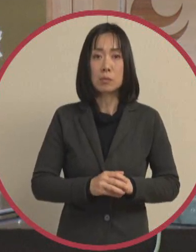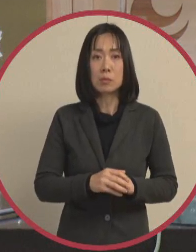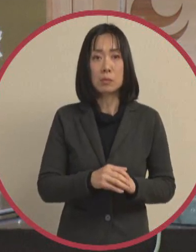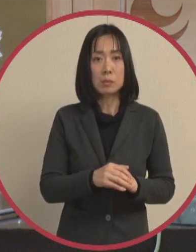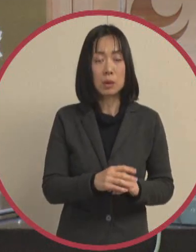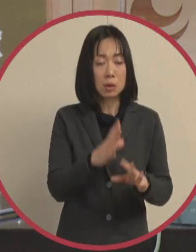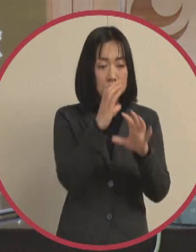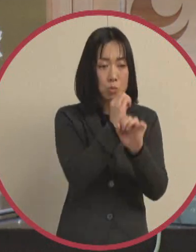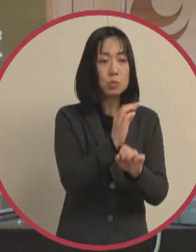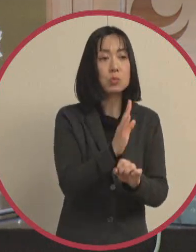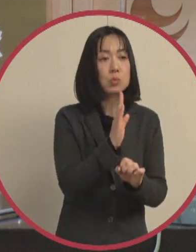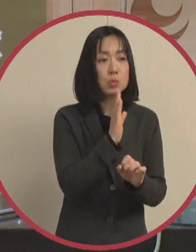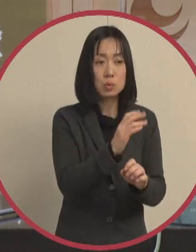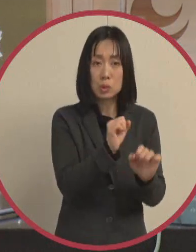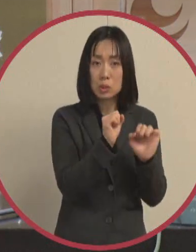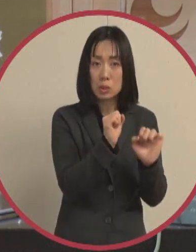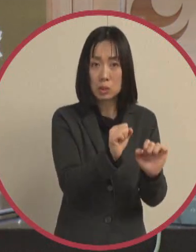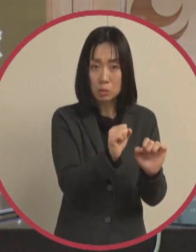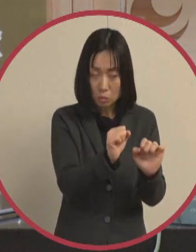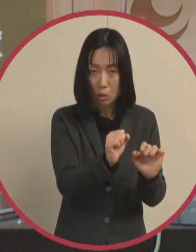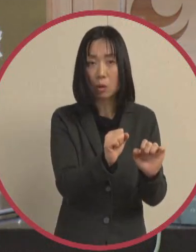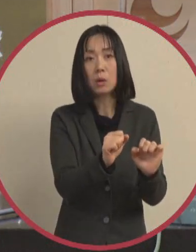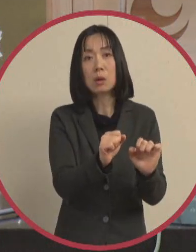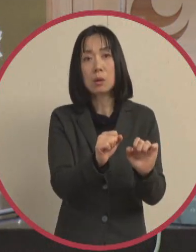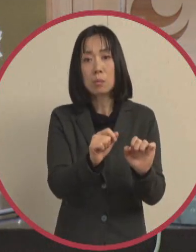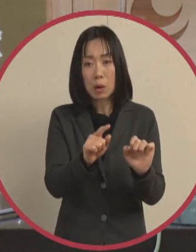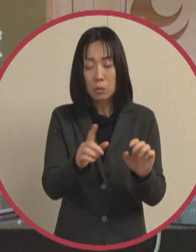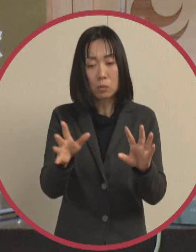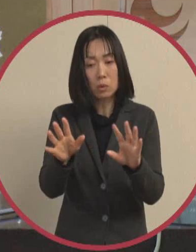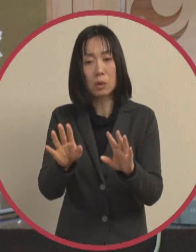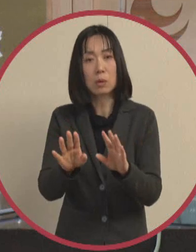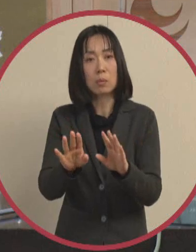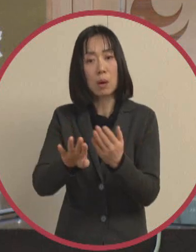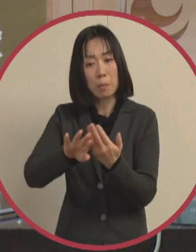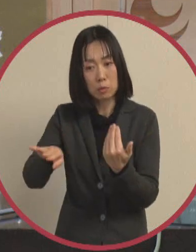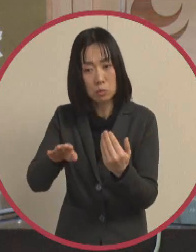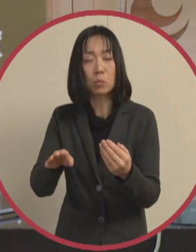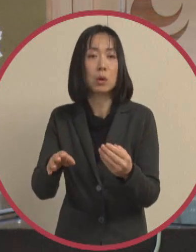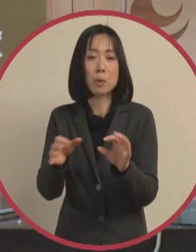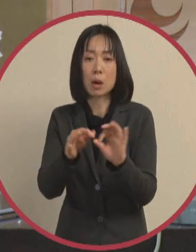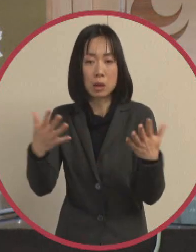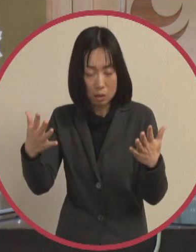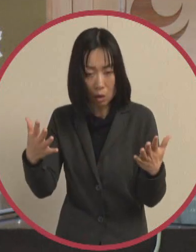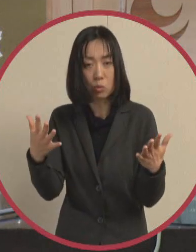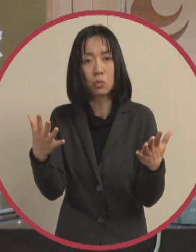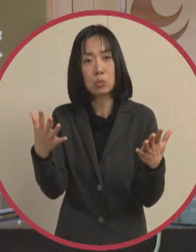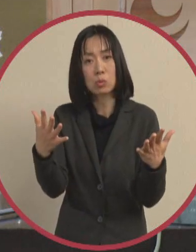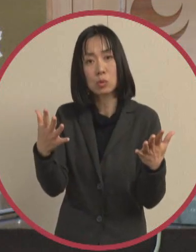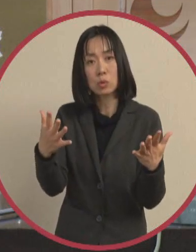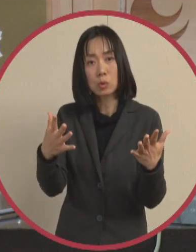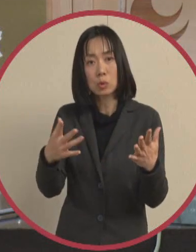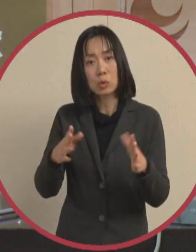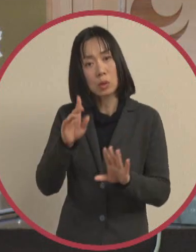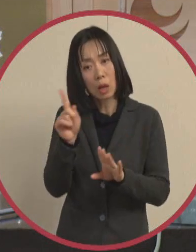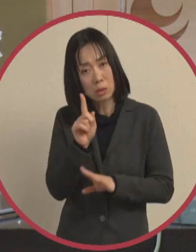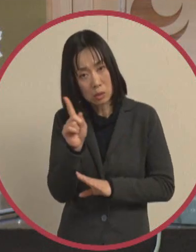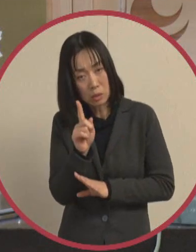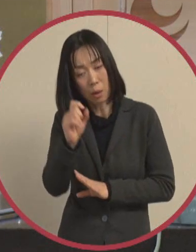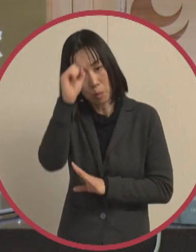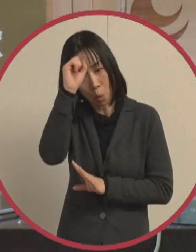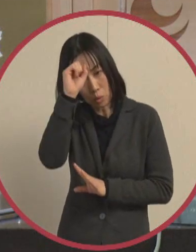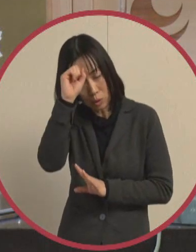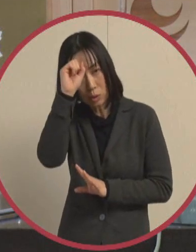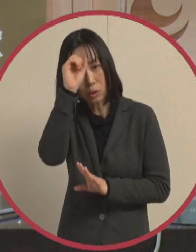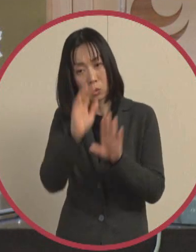PCR この集中実施であろうとですね、あるいはそうでなかろうとですね、症状がある場合にはですね、やはり医療機関に行っていただくということ